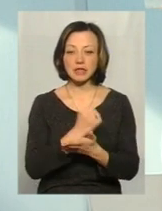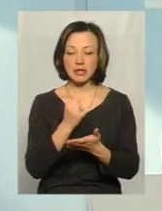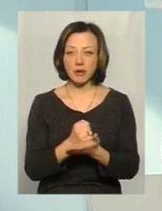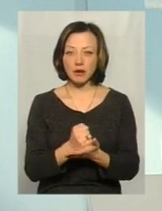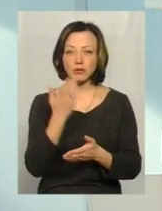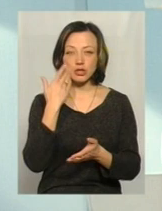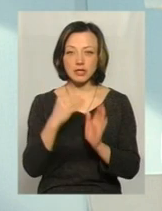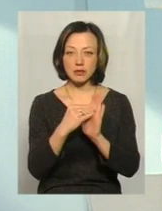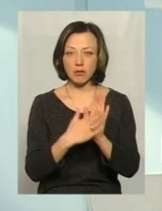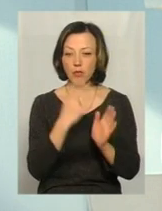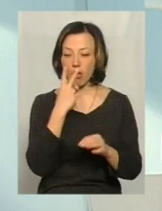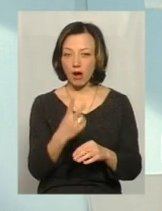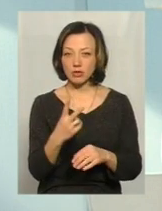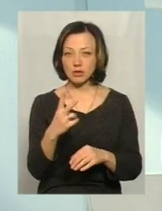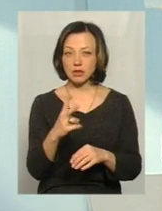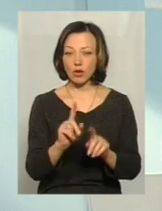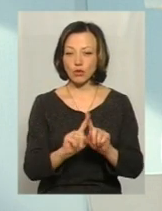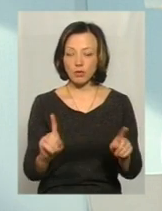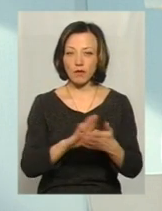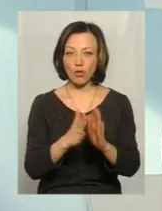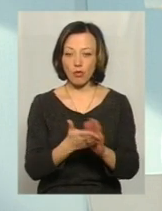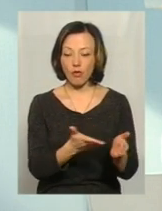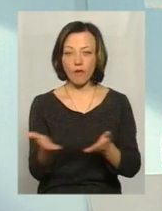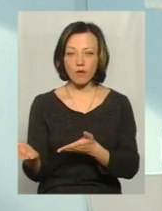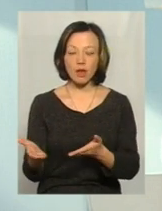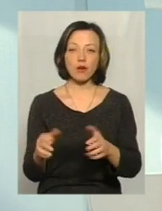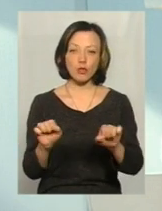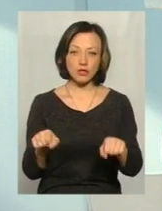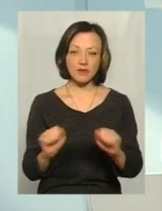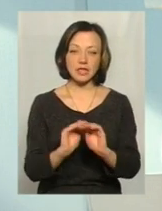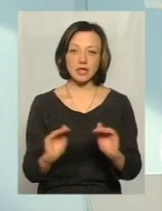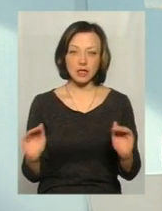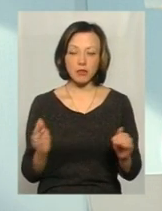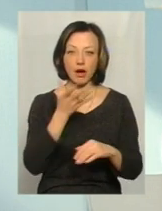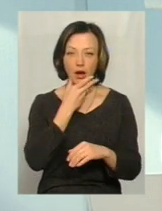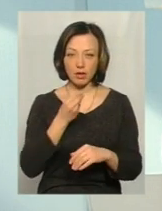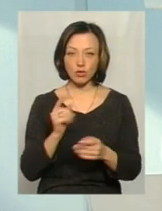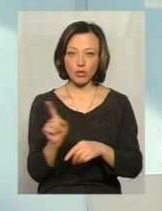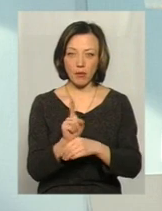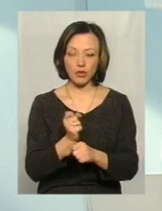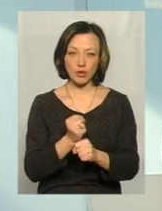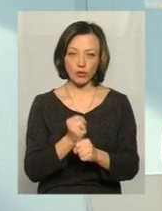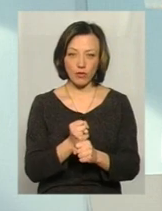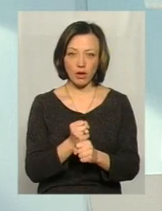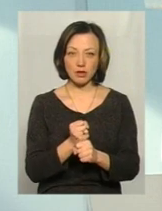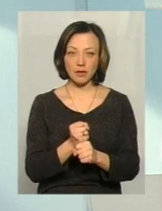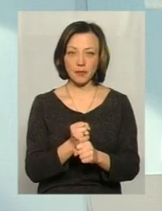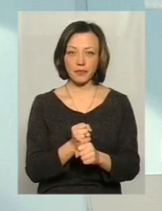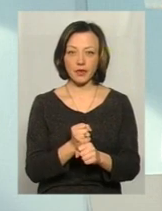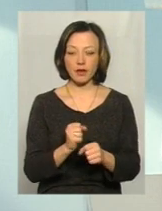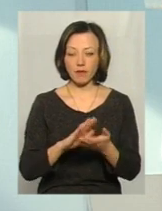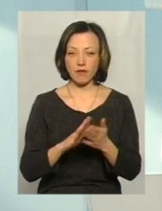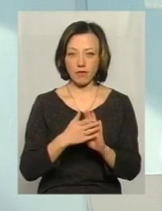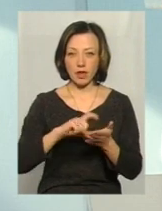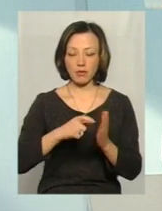час реєстрації, показуються ці особливі умови, і ми даємо можливість дітям гарно, нормально працювати у робочих